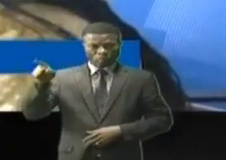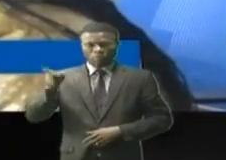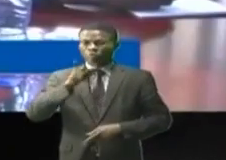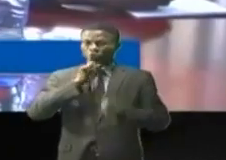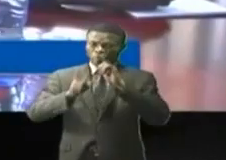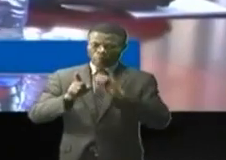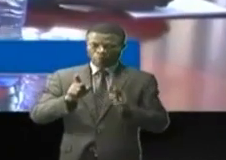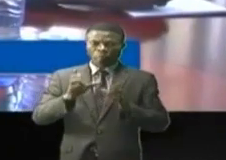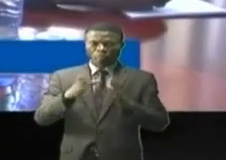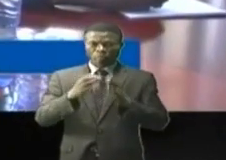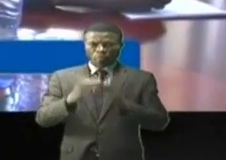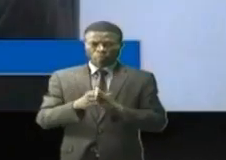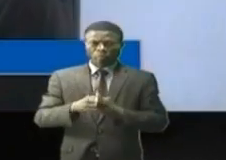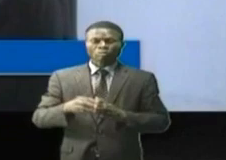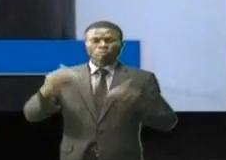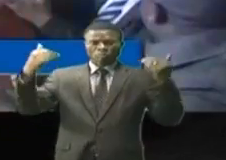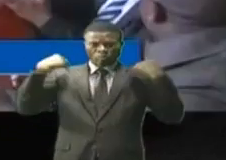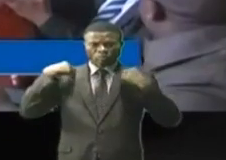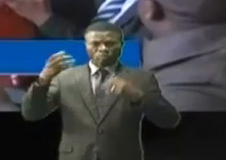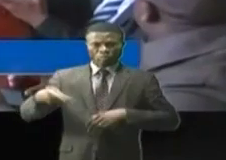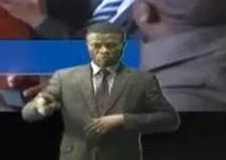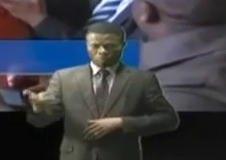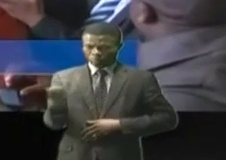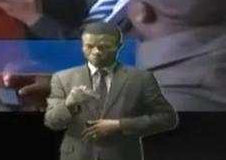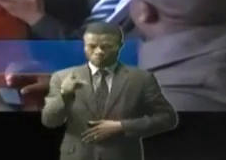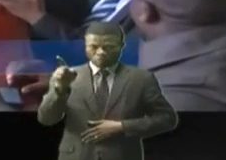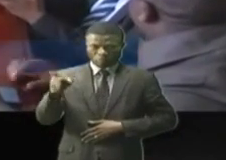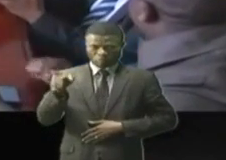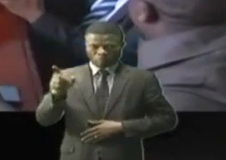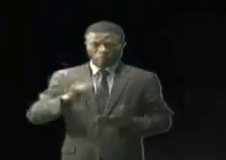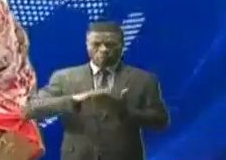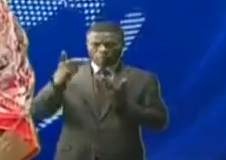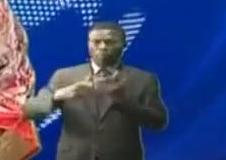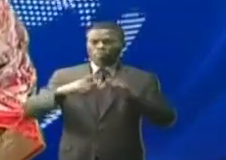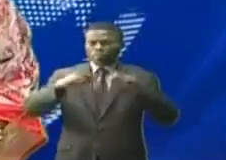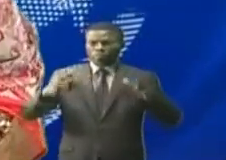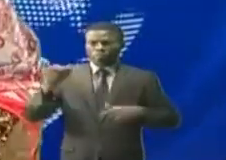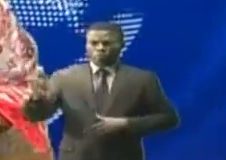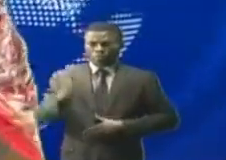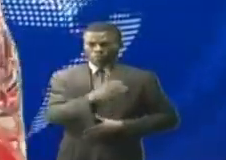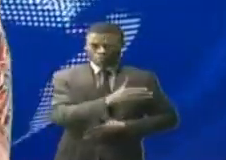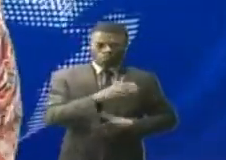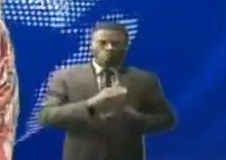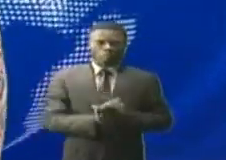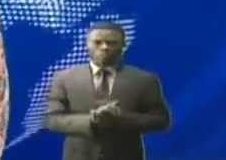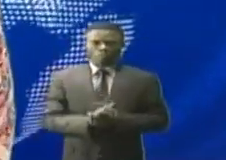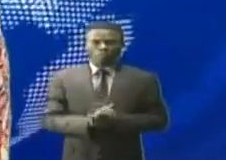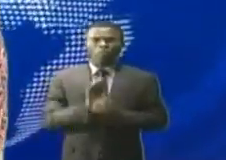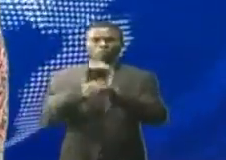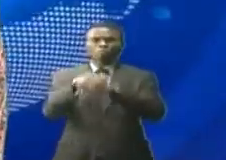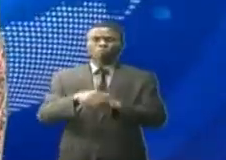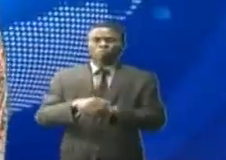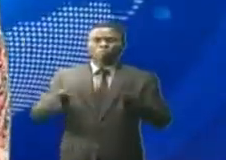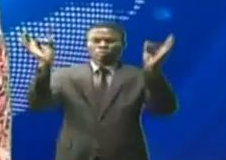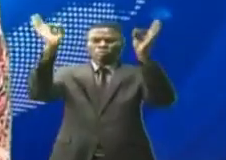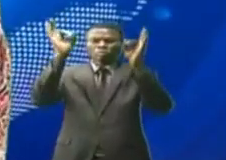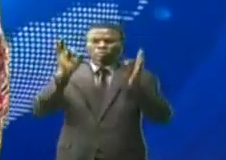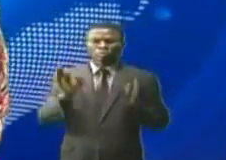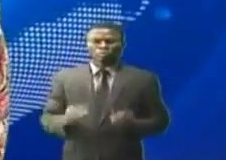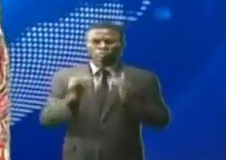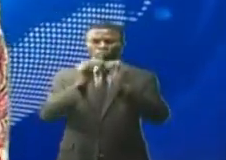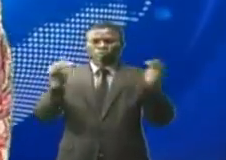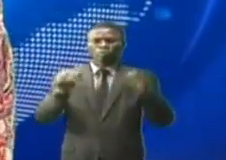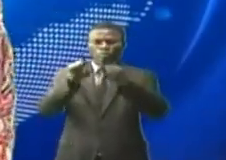échanger avec les notables et la population sur ces grands projets. Après avoir pris part au forum sur la paix